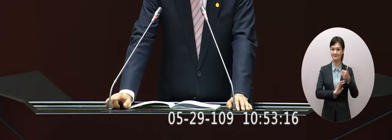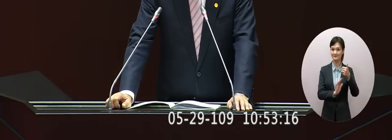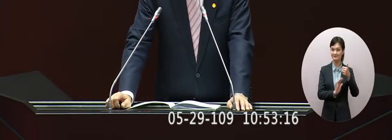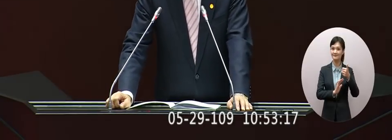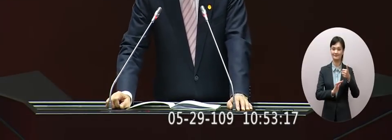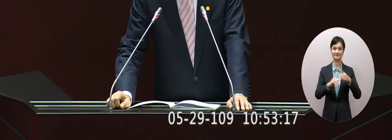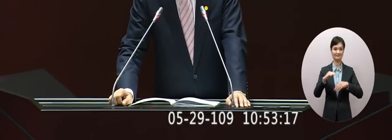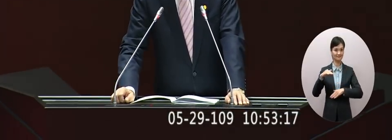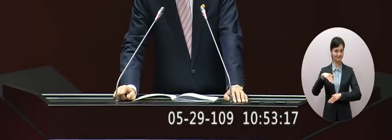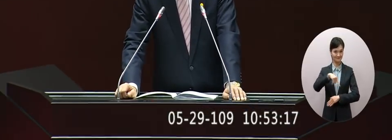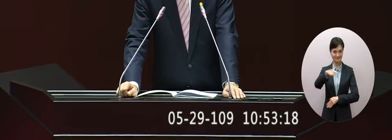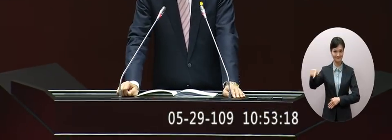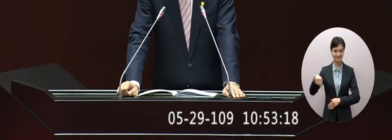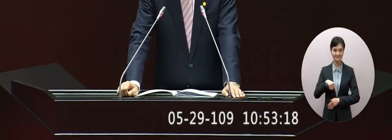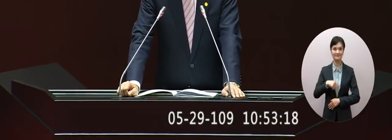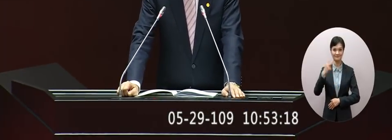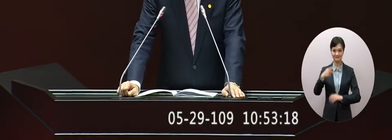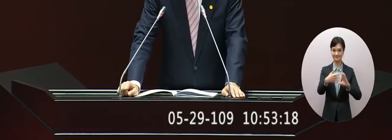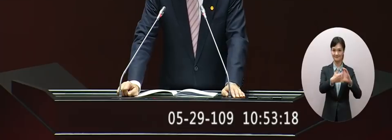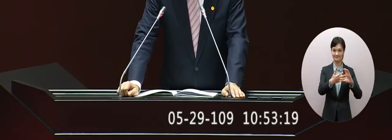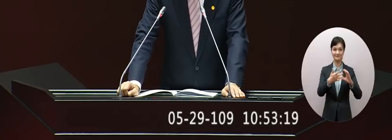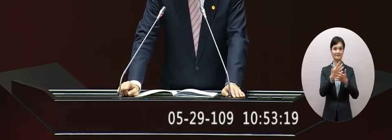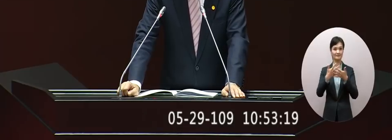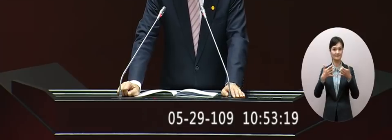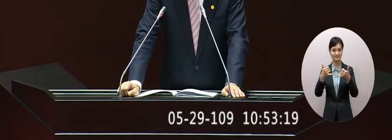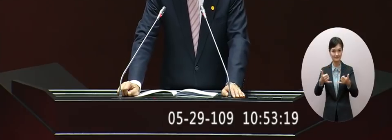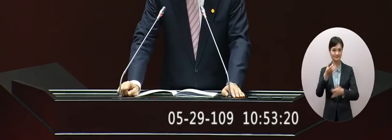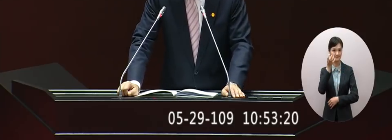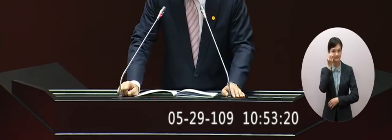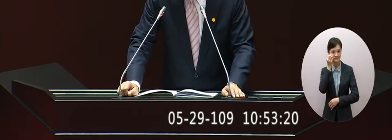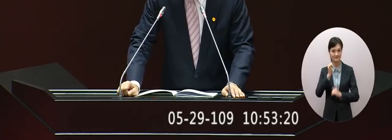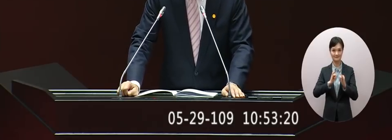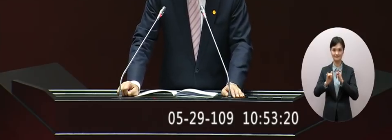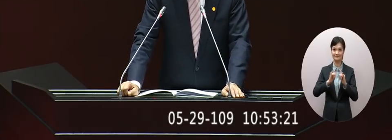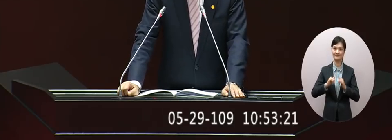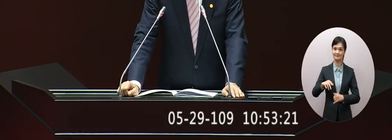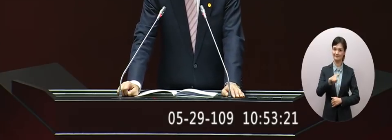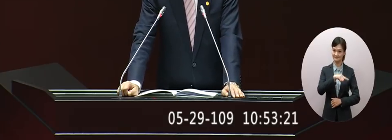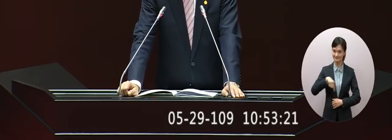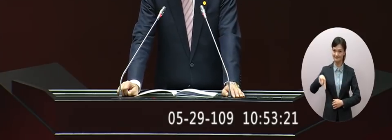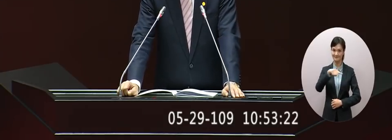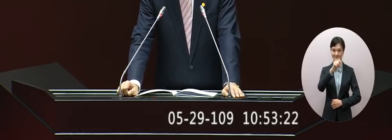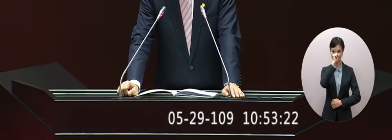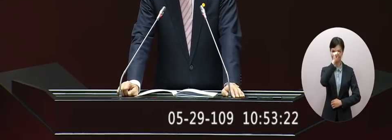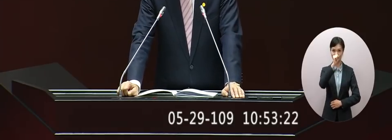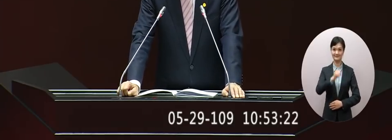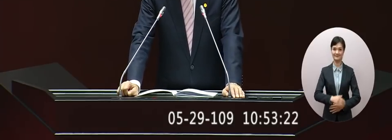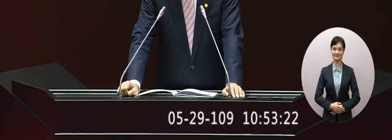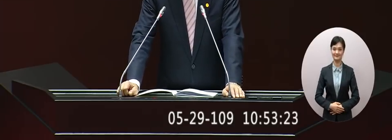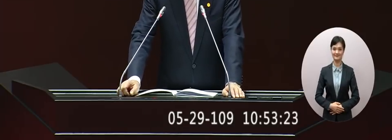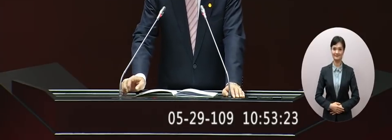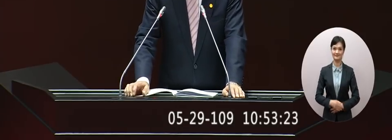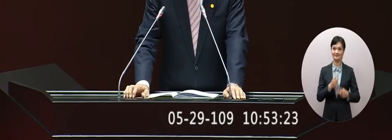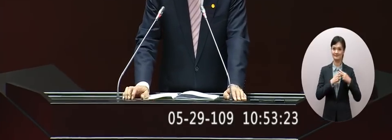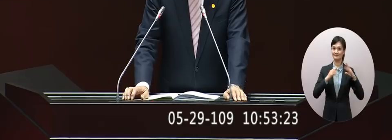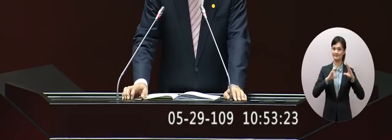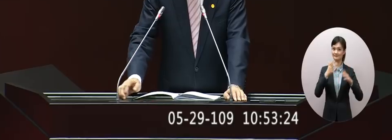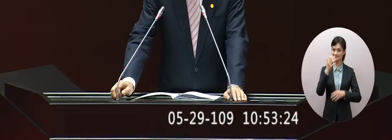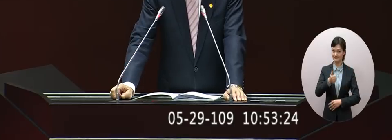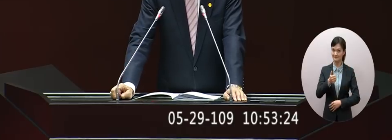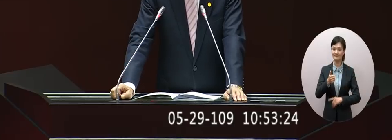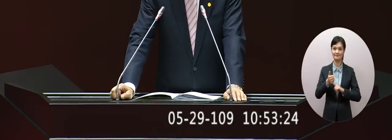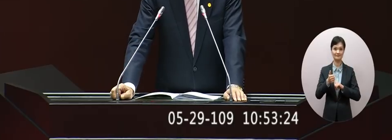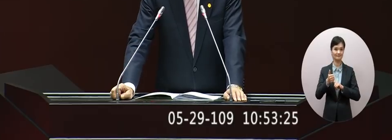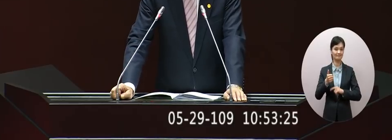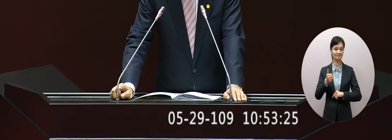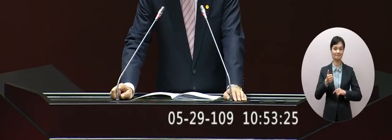先进电视机前网络上收看的国人同胞，大家好。蔡总统